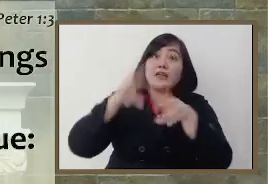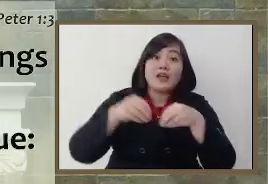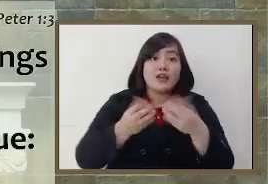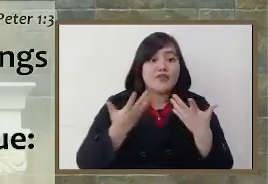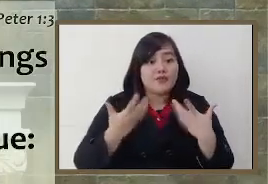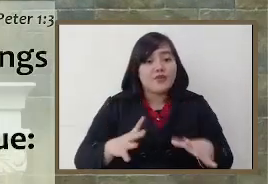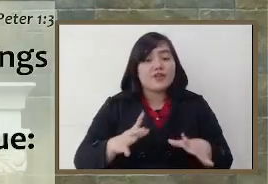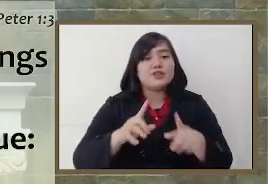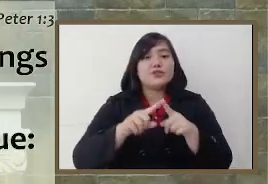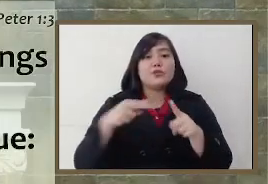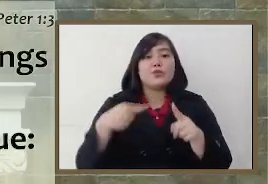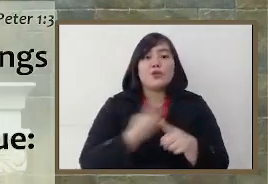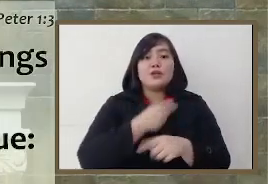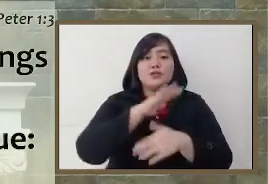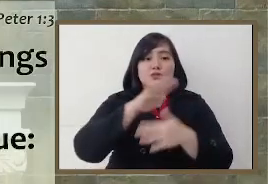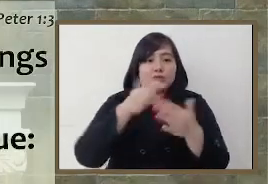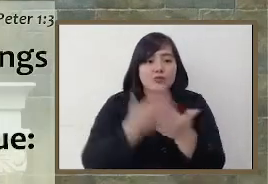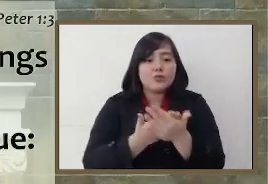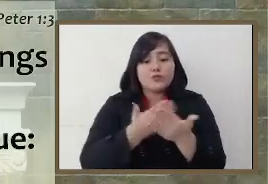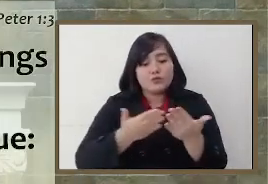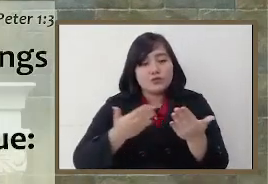all, bilugan niyo yan,